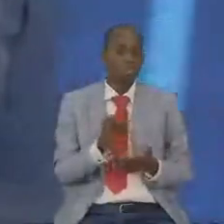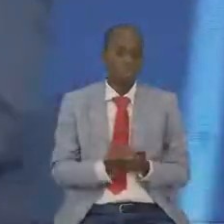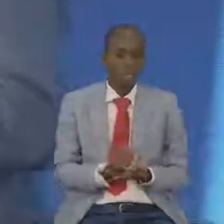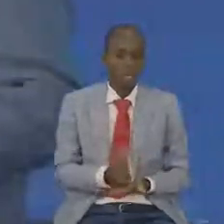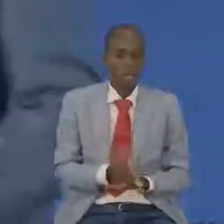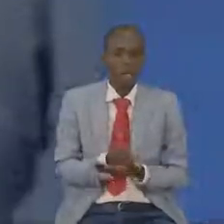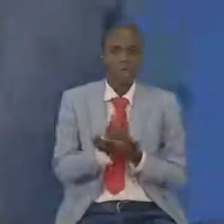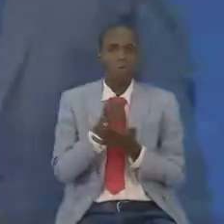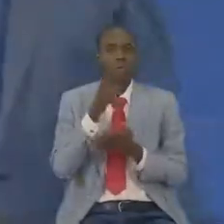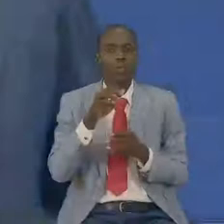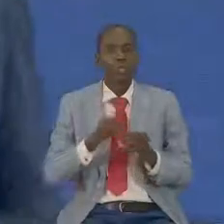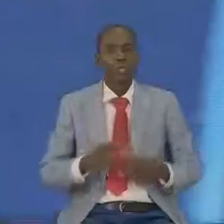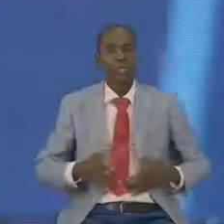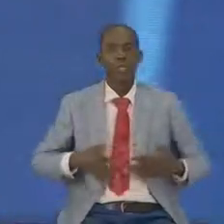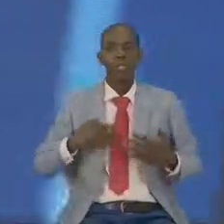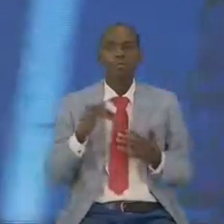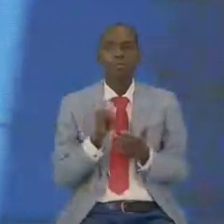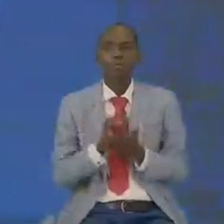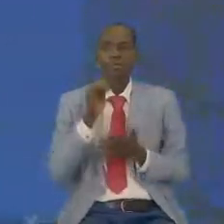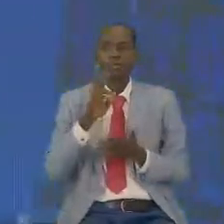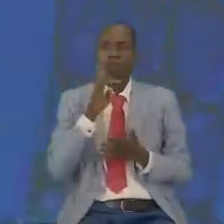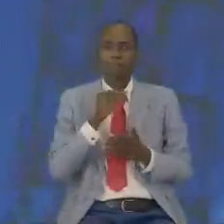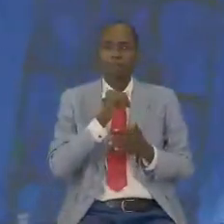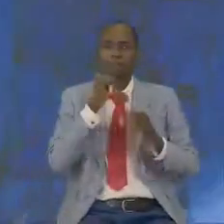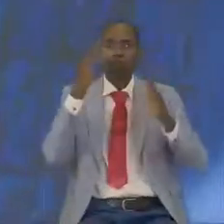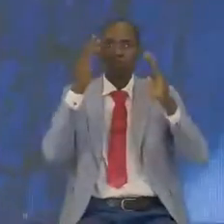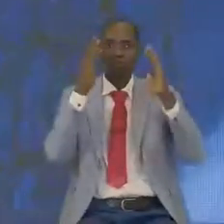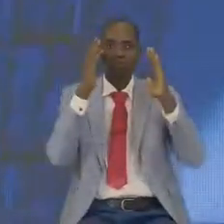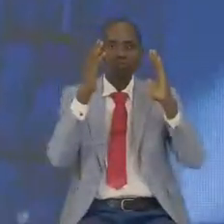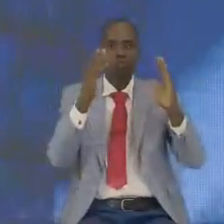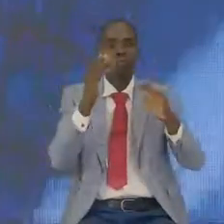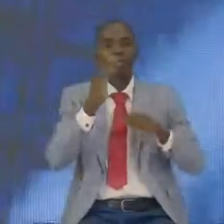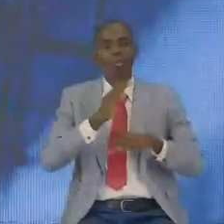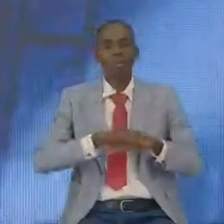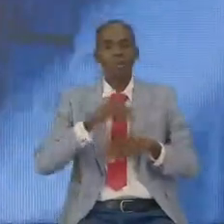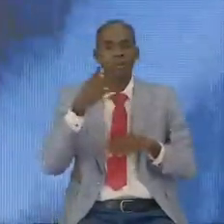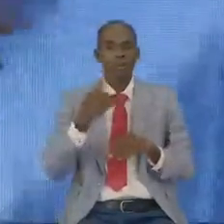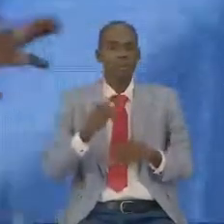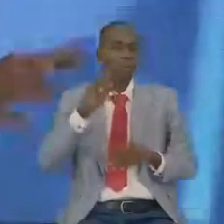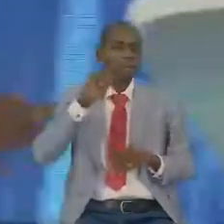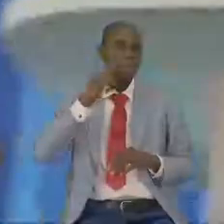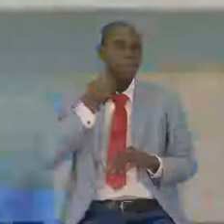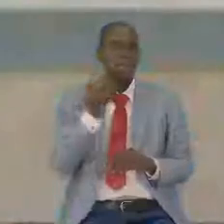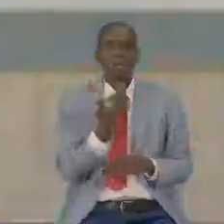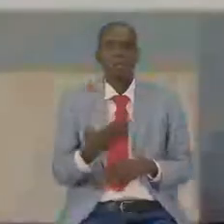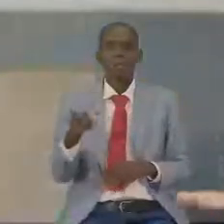dans la vie et tu ne te concentres pas aux choses amères,